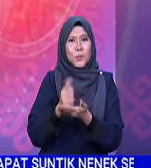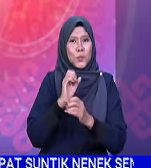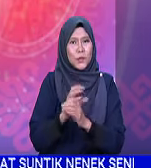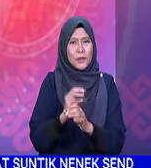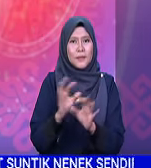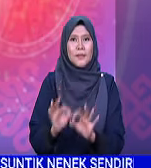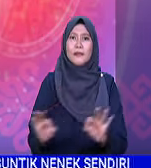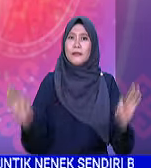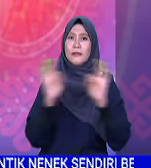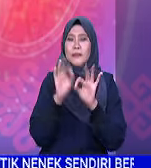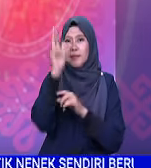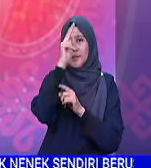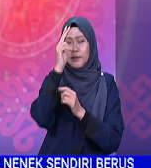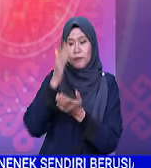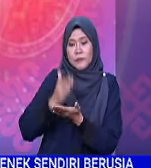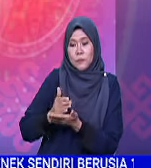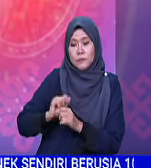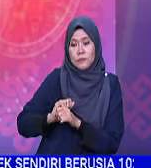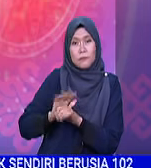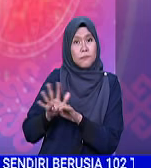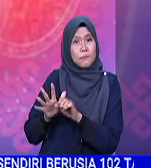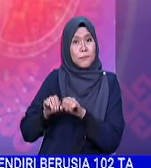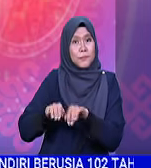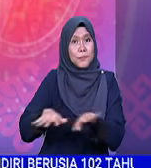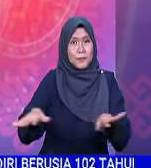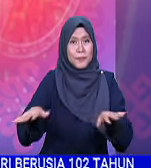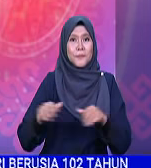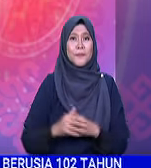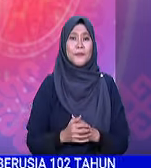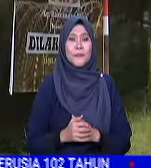kerajaan memutuskan rantaian penularan pandemik COVID-19.